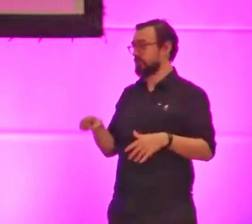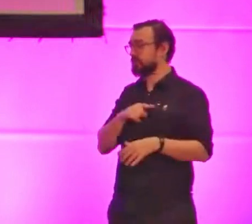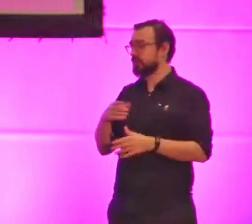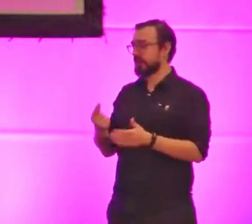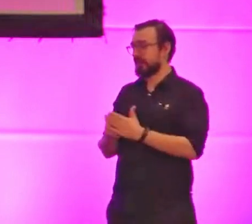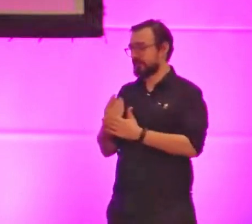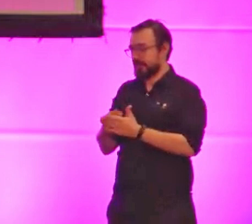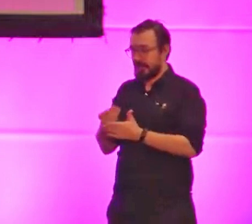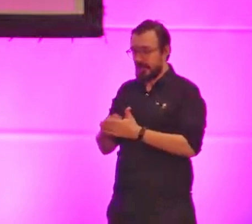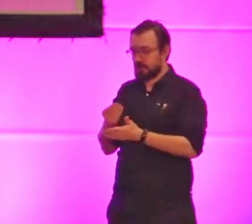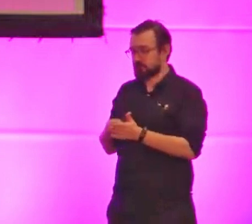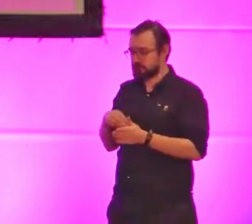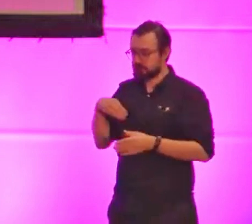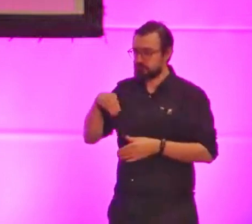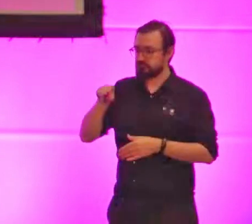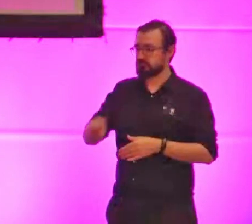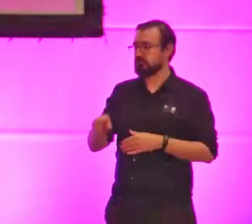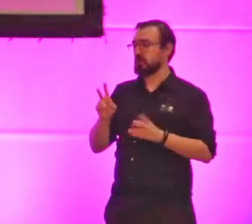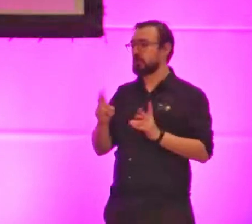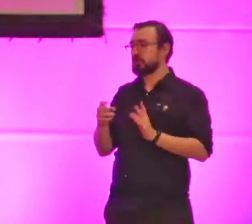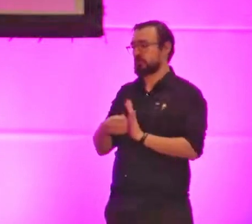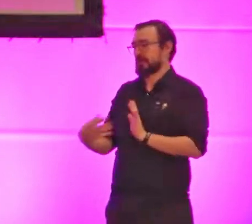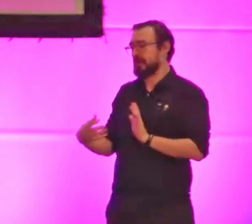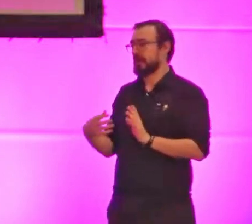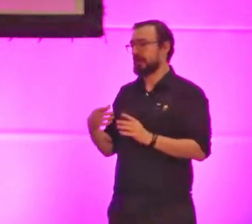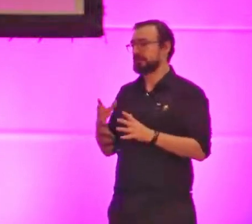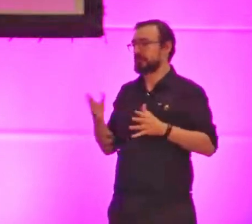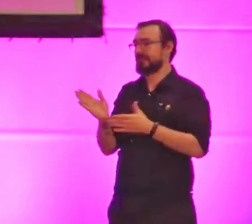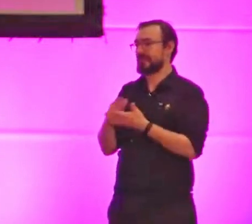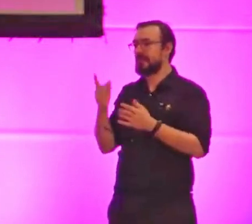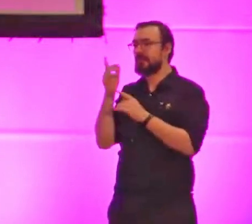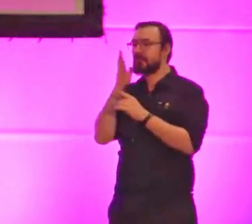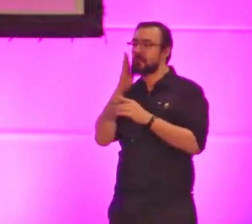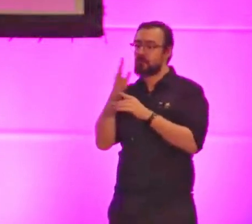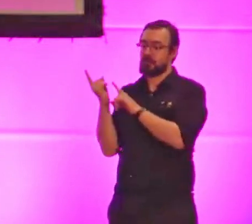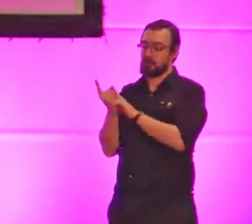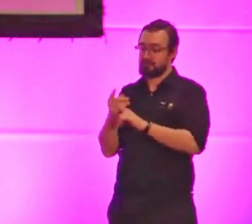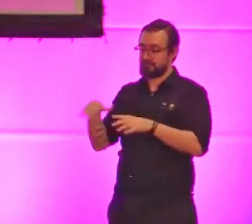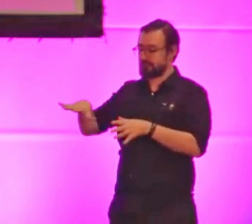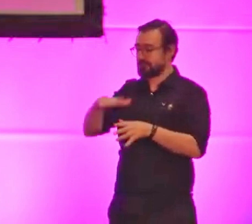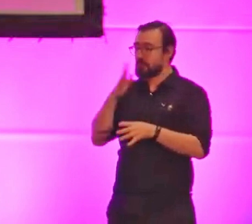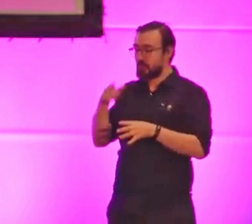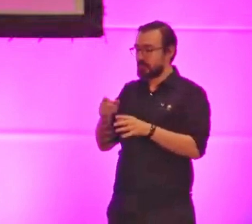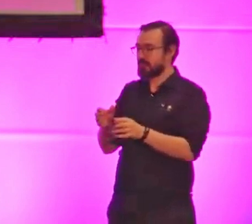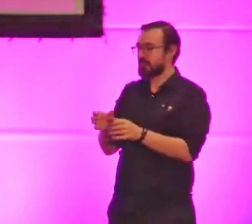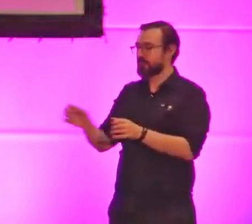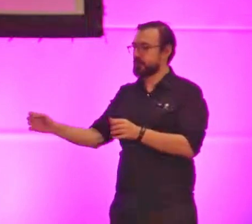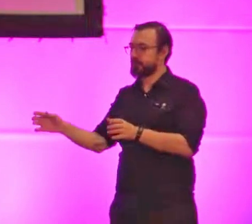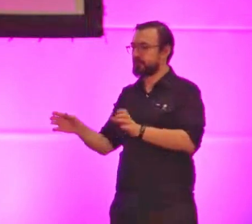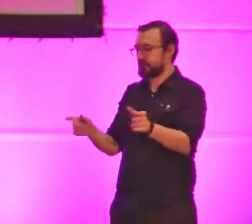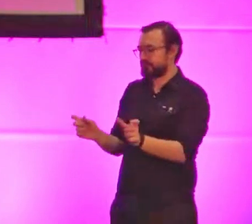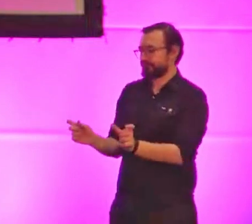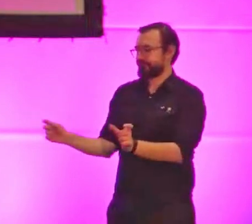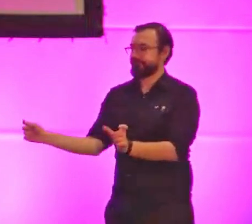resurser. Och den gör också att en stor del av befolkningen som bor längs vägen förflyttas,